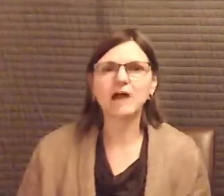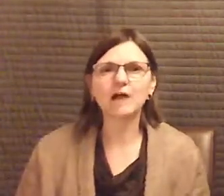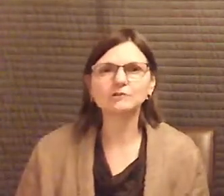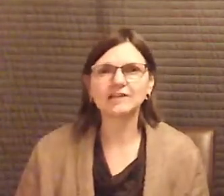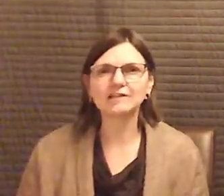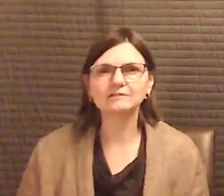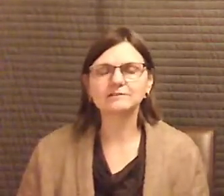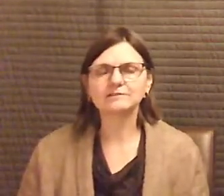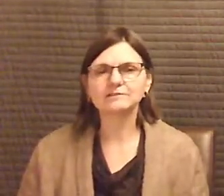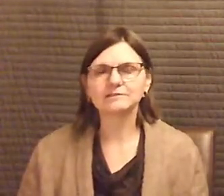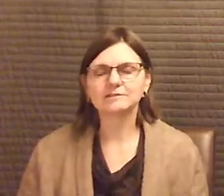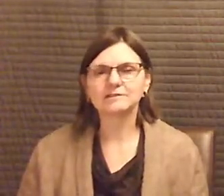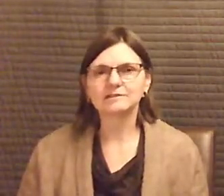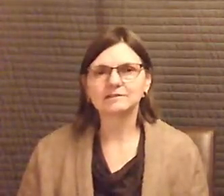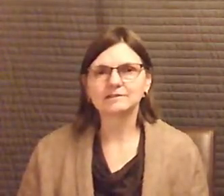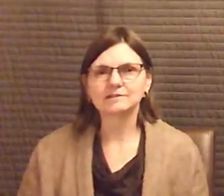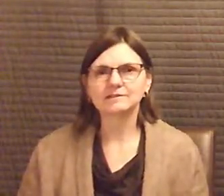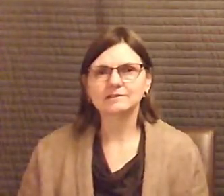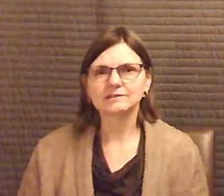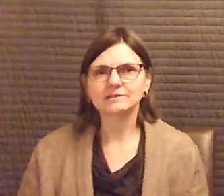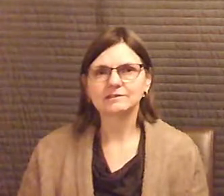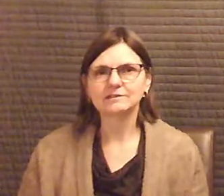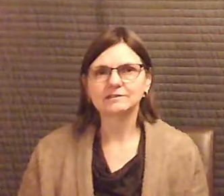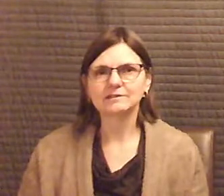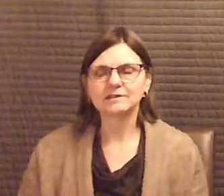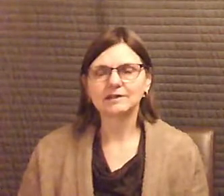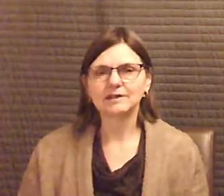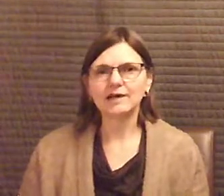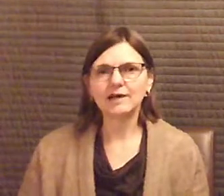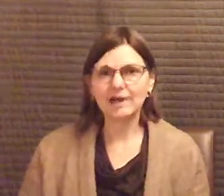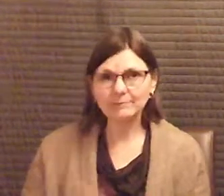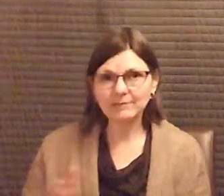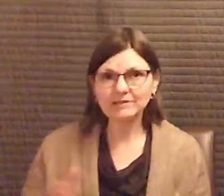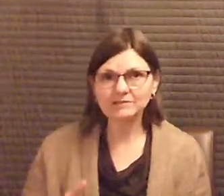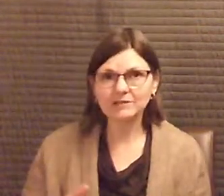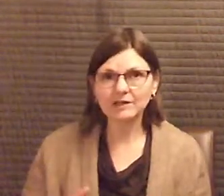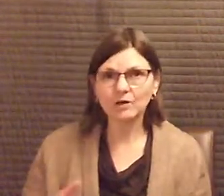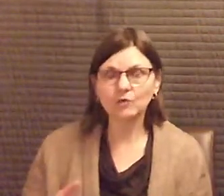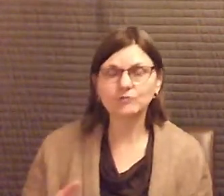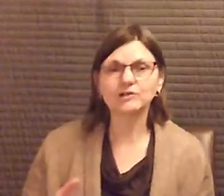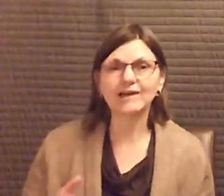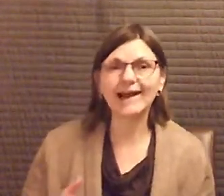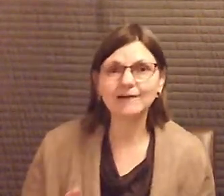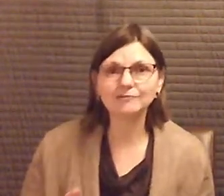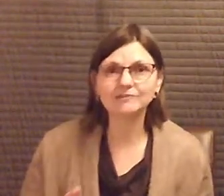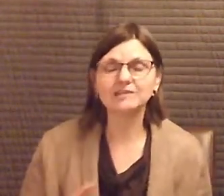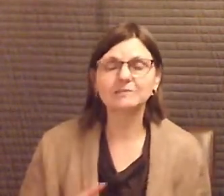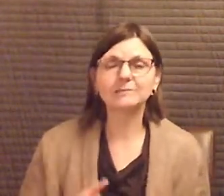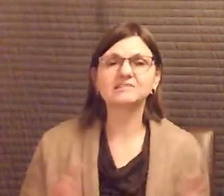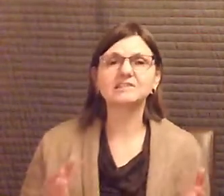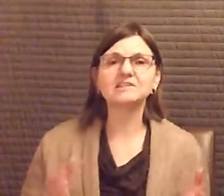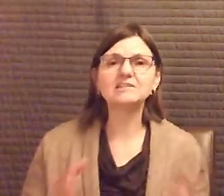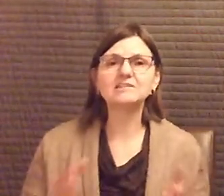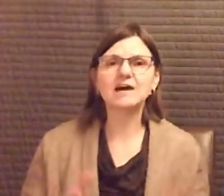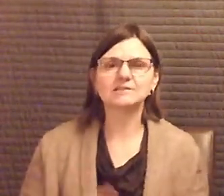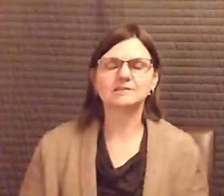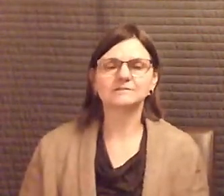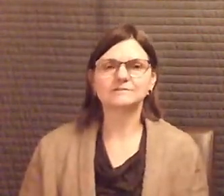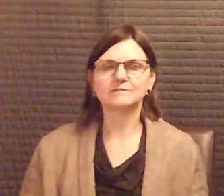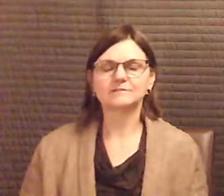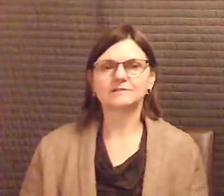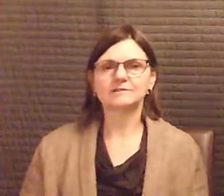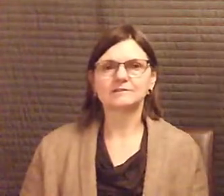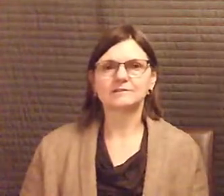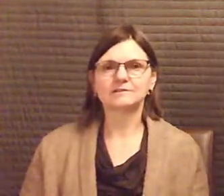profetieën uit gedeeld door pi bolle buikjes de weet dit maar haar aan mensen over weergave die die mensen niet had